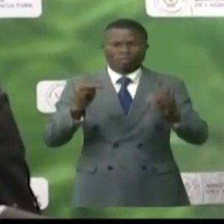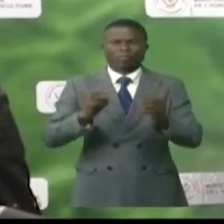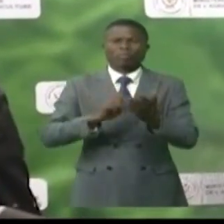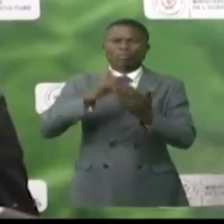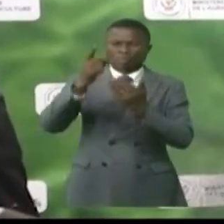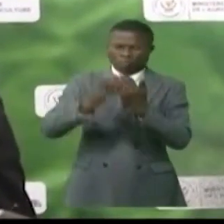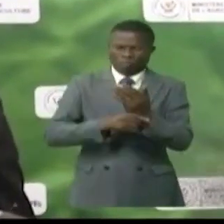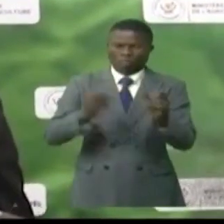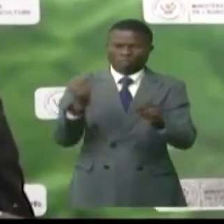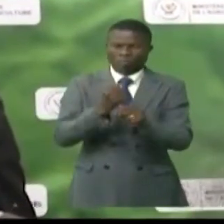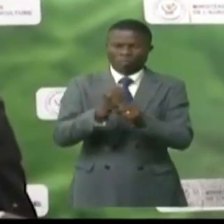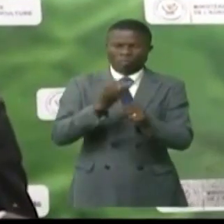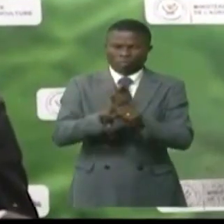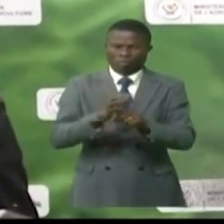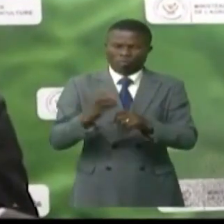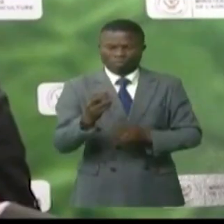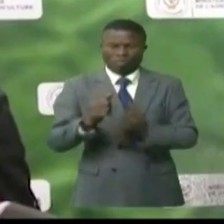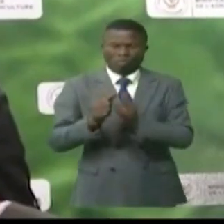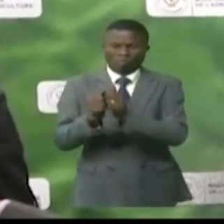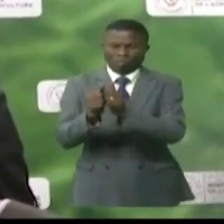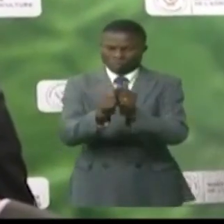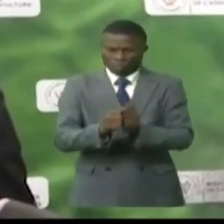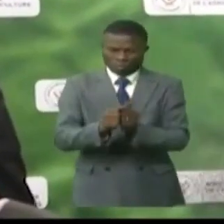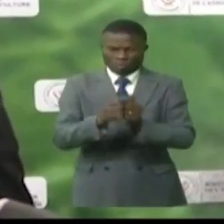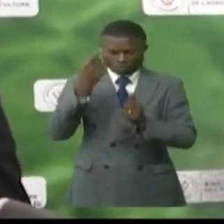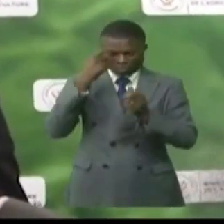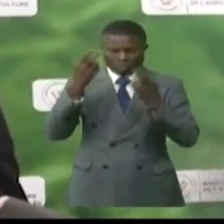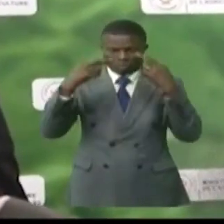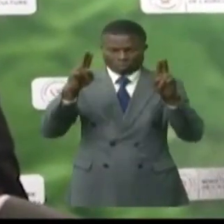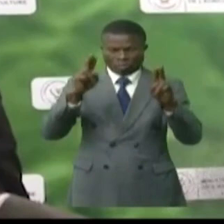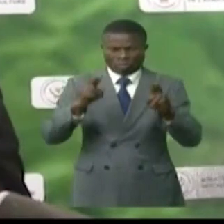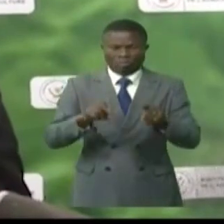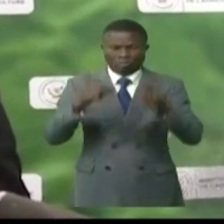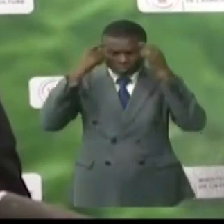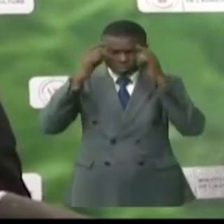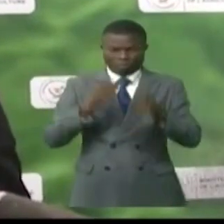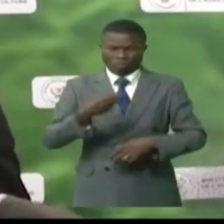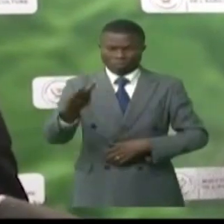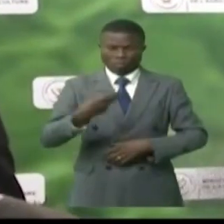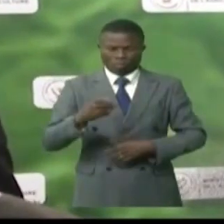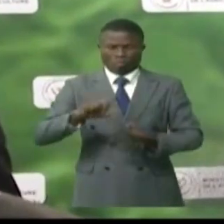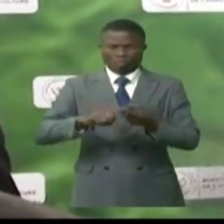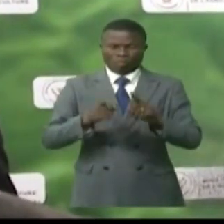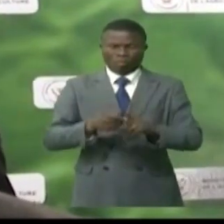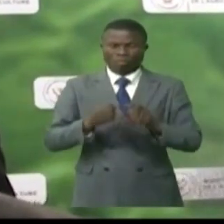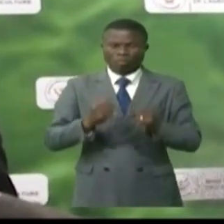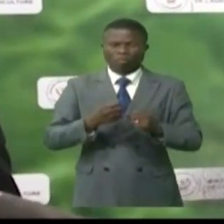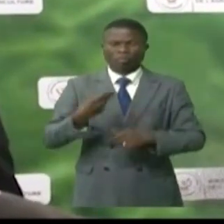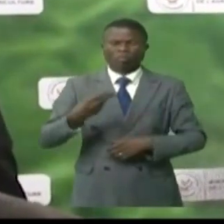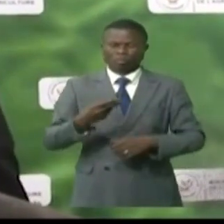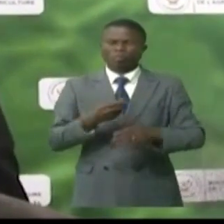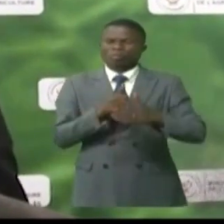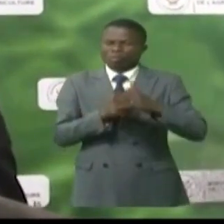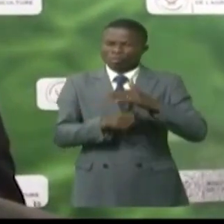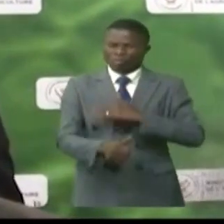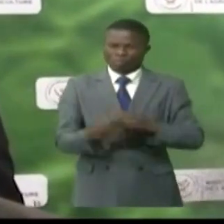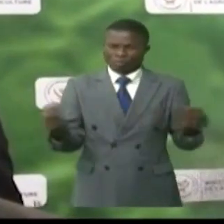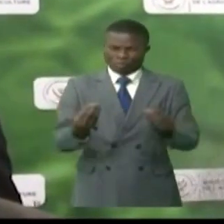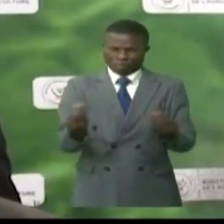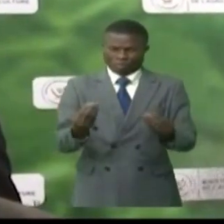travailler ensemble pour aboutir. Alors, nous avons même maintenu des relations très personnelles afin que